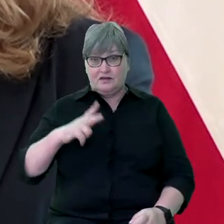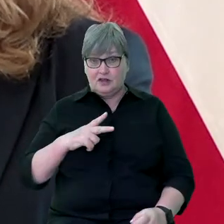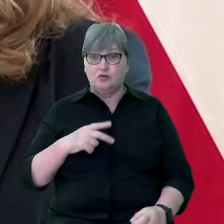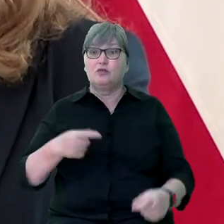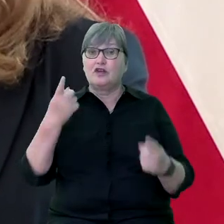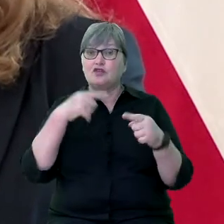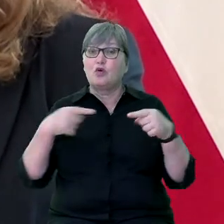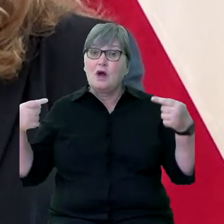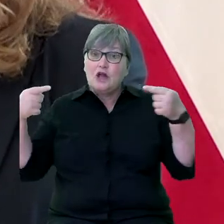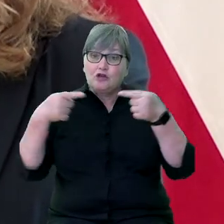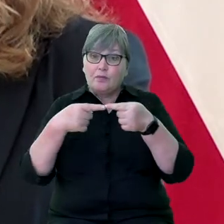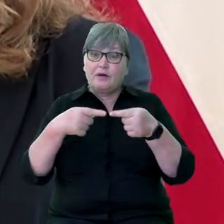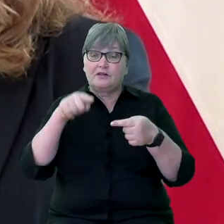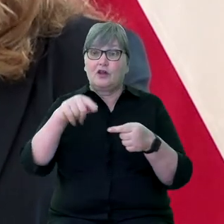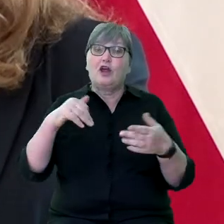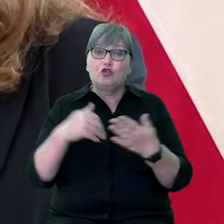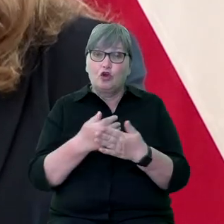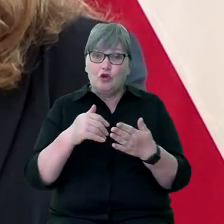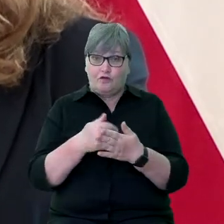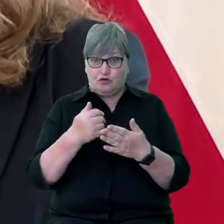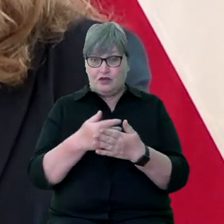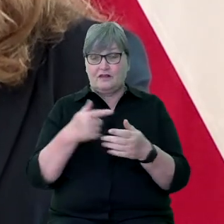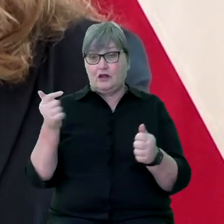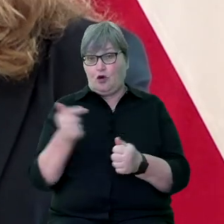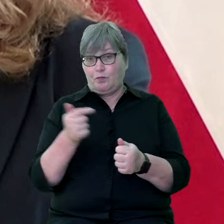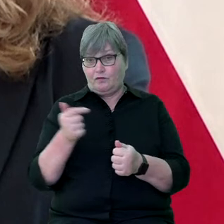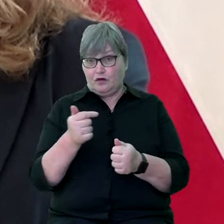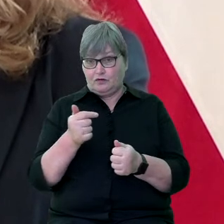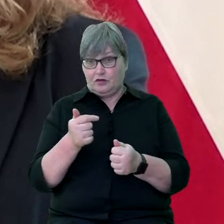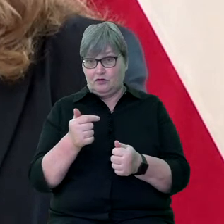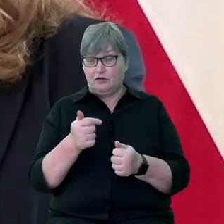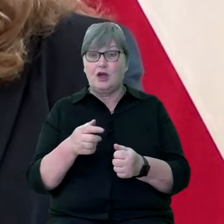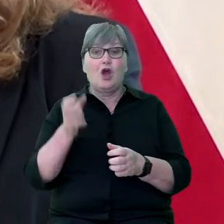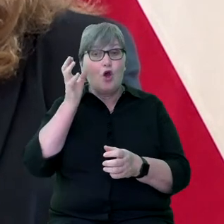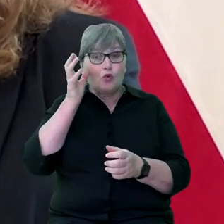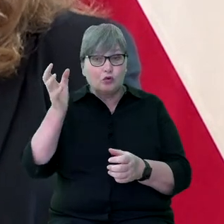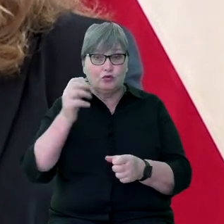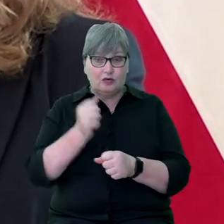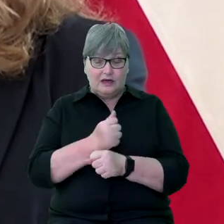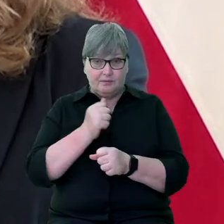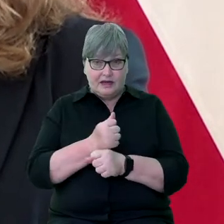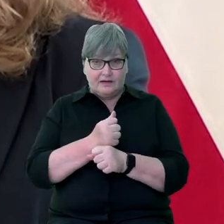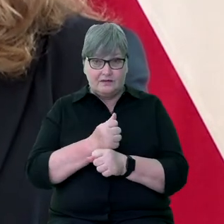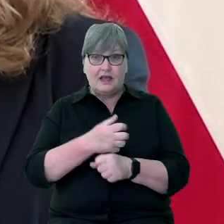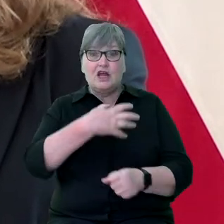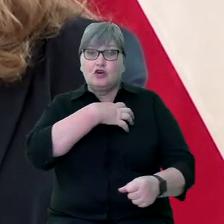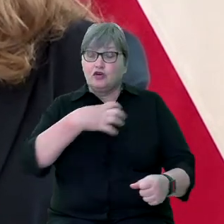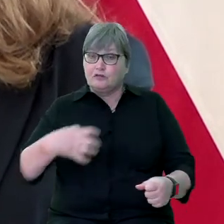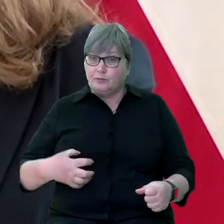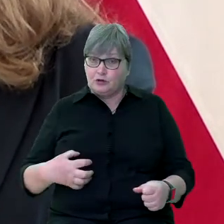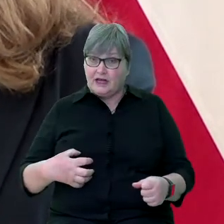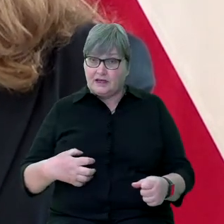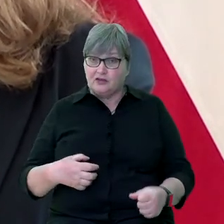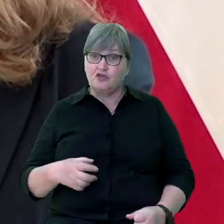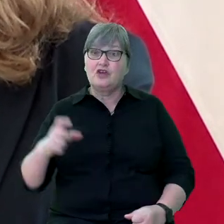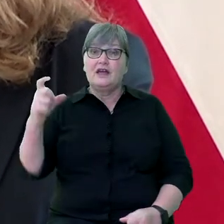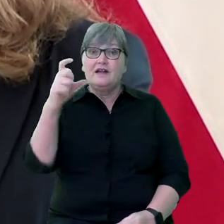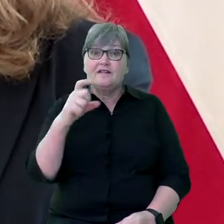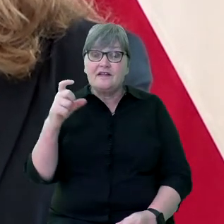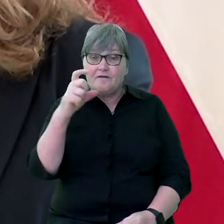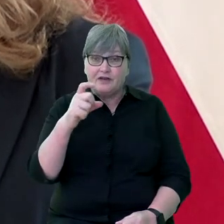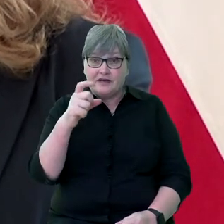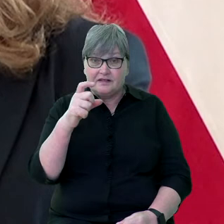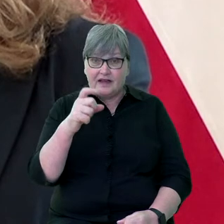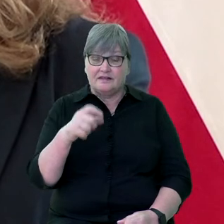jeśli chodzi o kulturę pracy, gospodarność, cyfryzację i modernizację technologiczną, w wymiarze relacji międzynarodowych